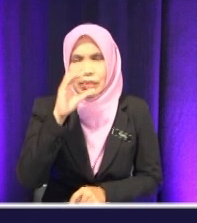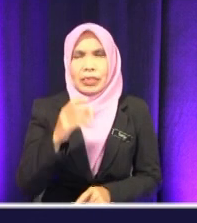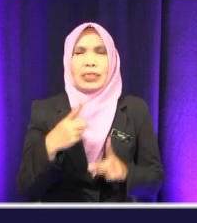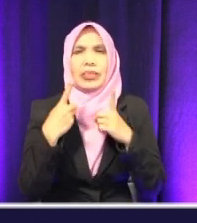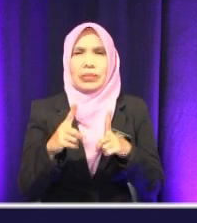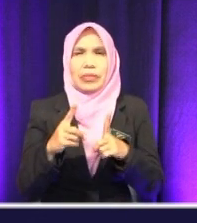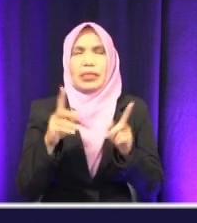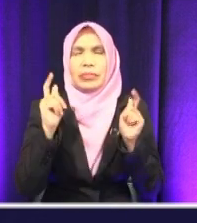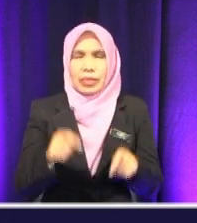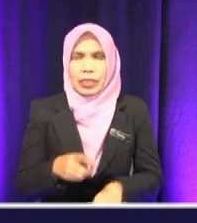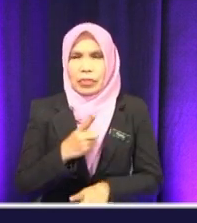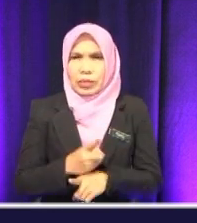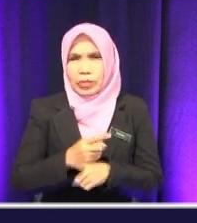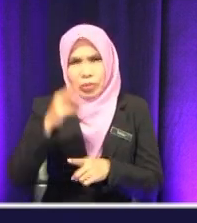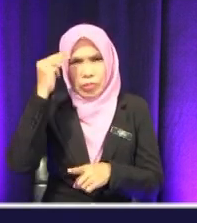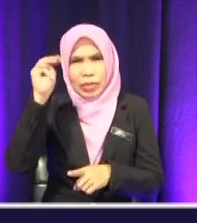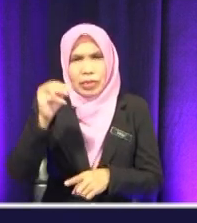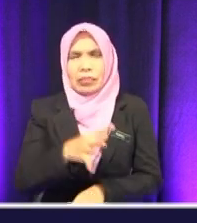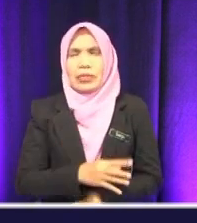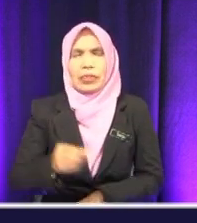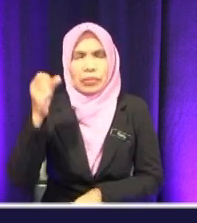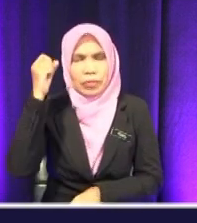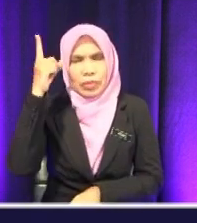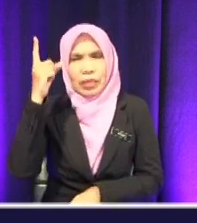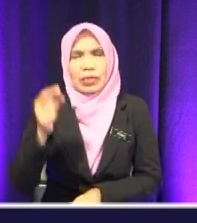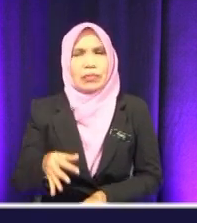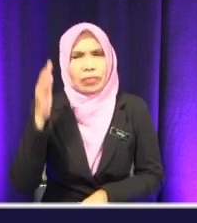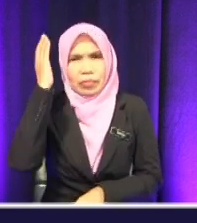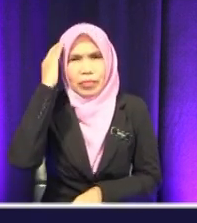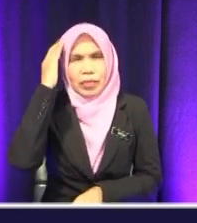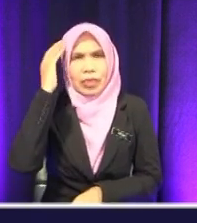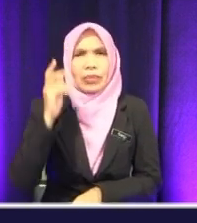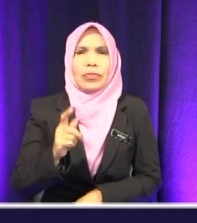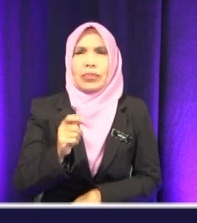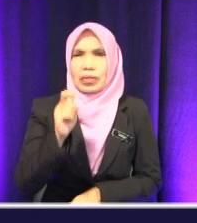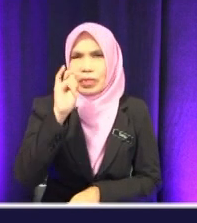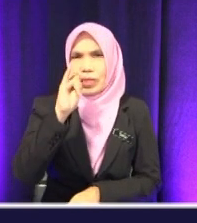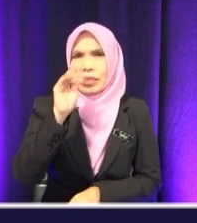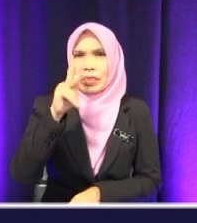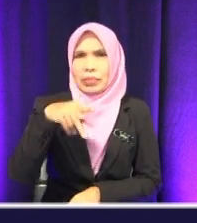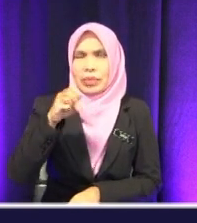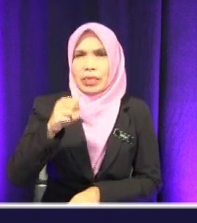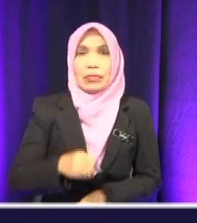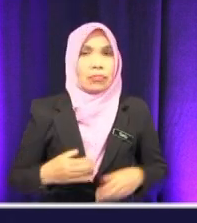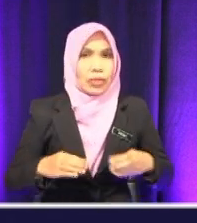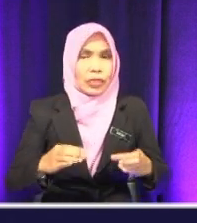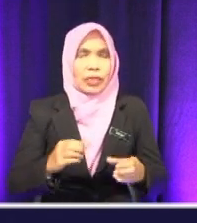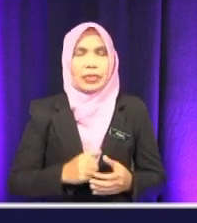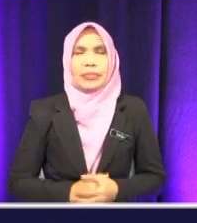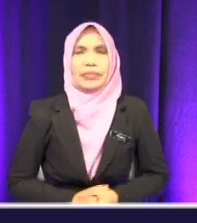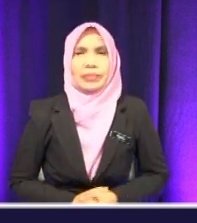betul-betul paham dan tahu tips-tips dan tahu nota-nota pendek yang perlu digunakan